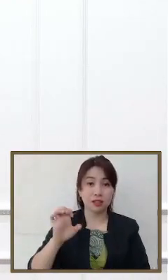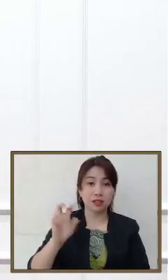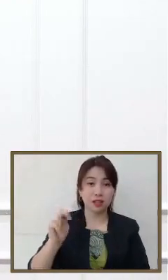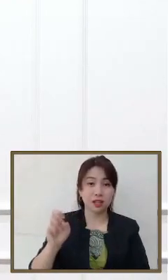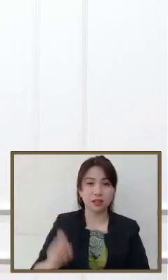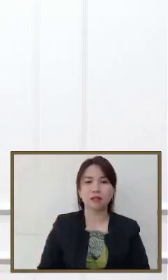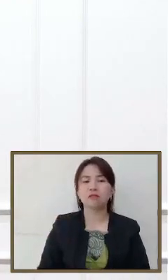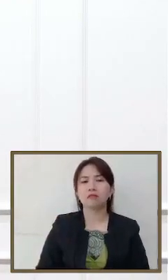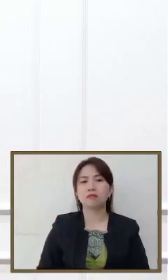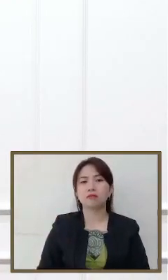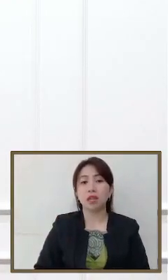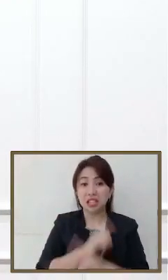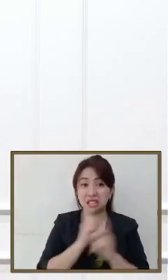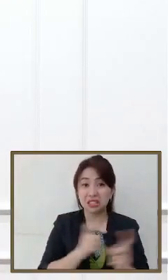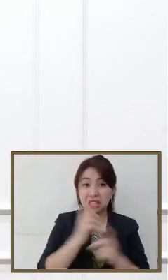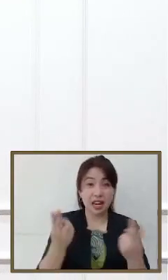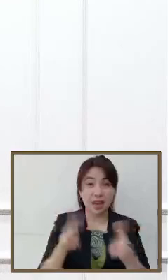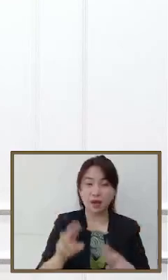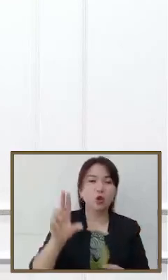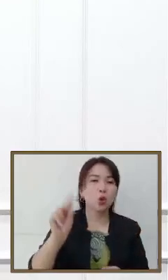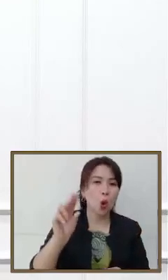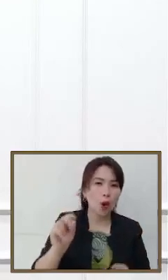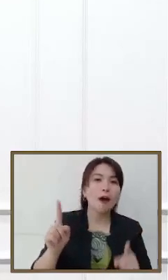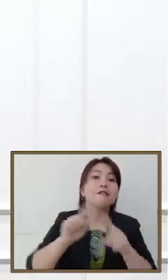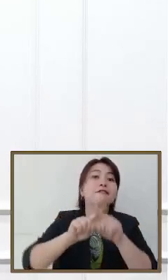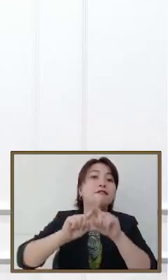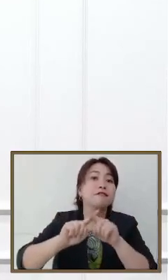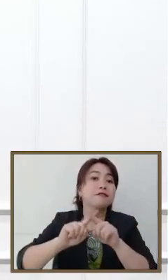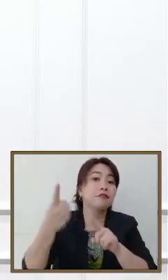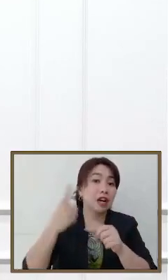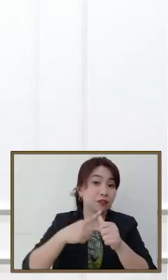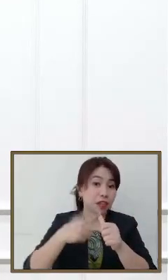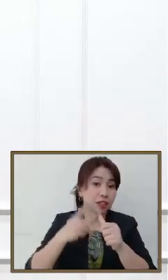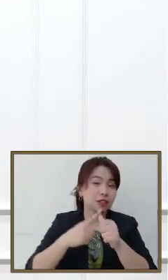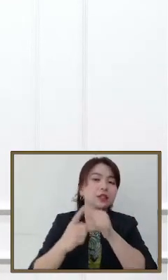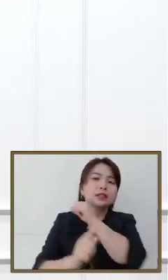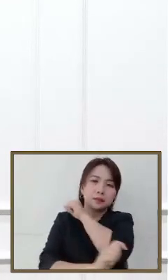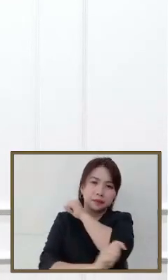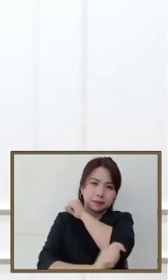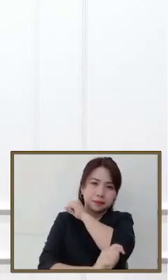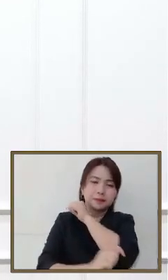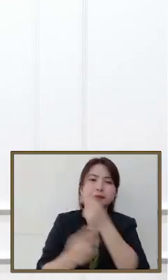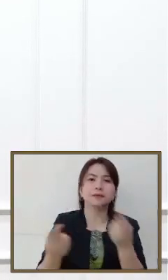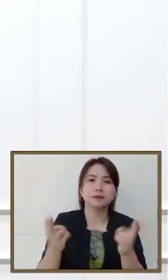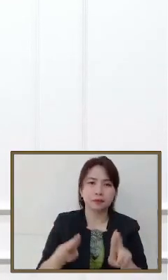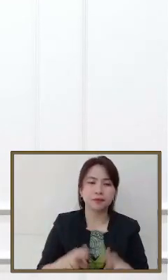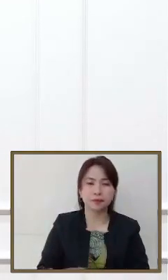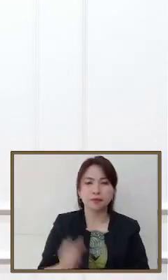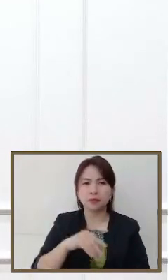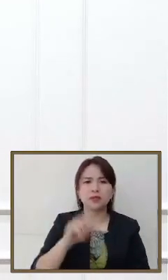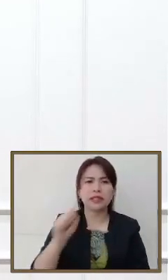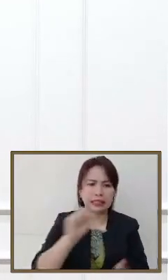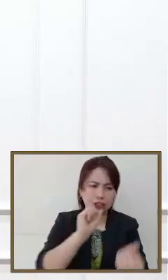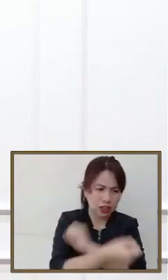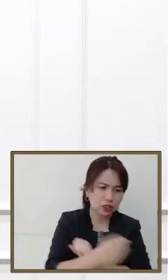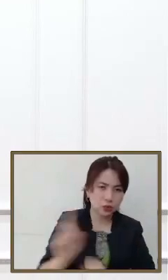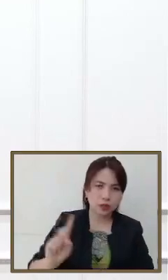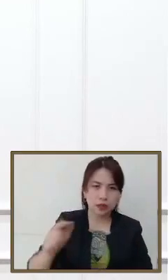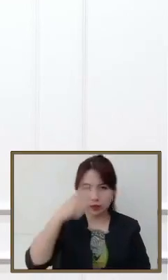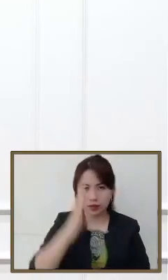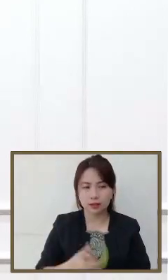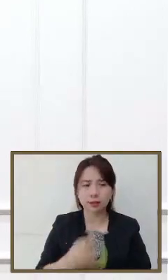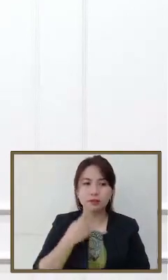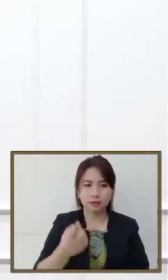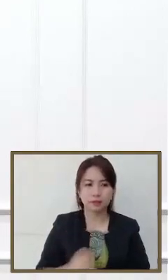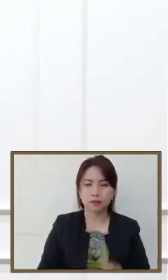muna Amen pin temptation m na uwis niya yung sinabi ng panginoon